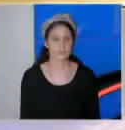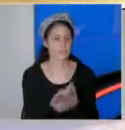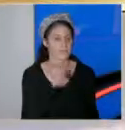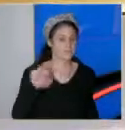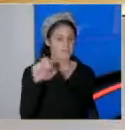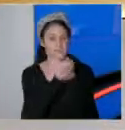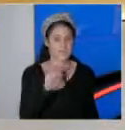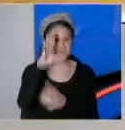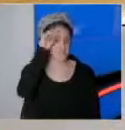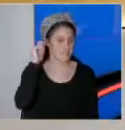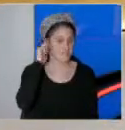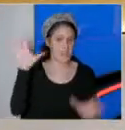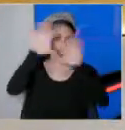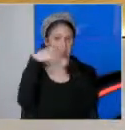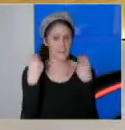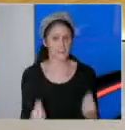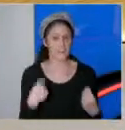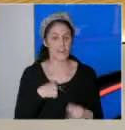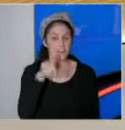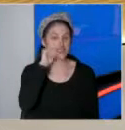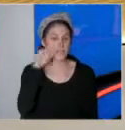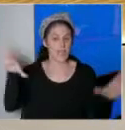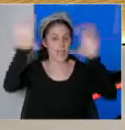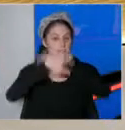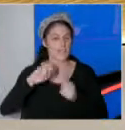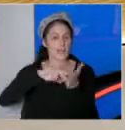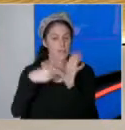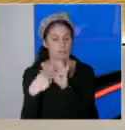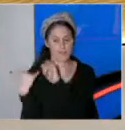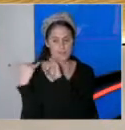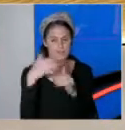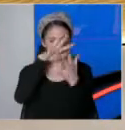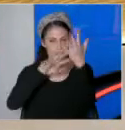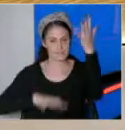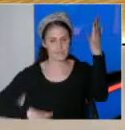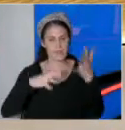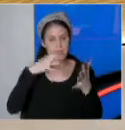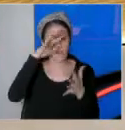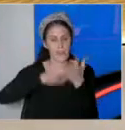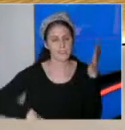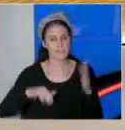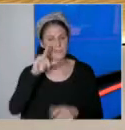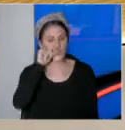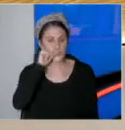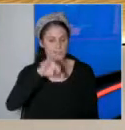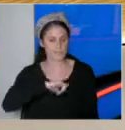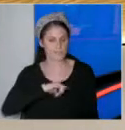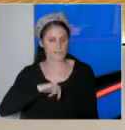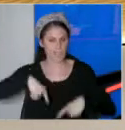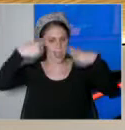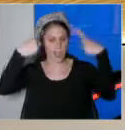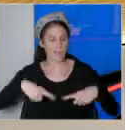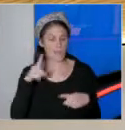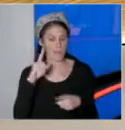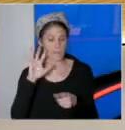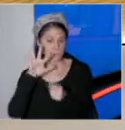שלום לכן ולכן, ערב טוב, אנחנו בציוצי ערב, התוכנית שמביאה לכם את כל הציוצים והפוסטים המעניינים של היום הזה, כאלה שהושפעו